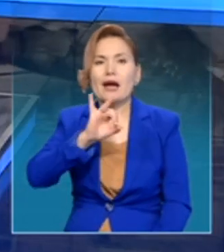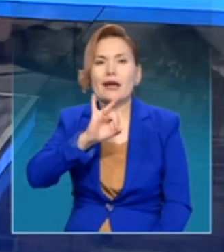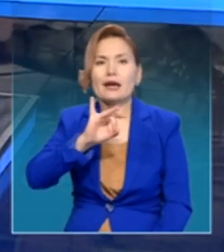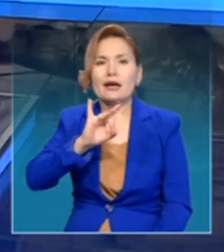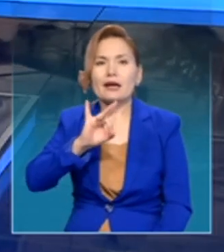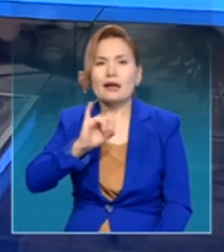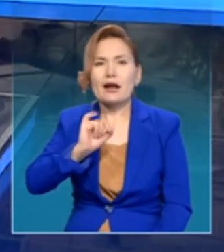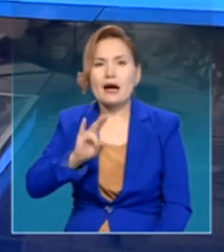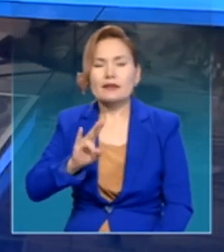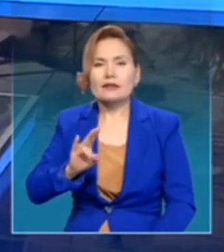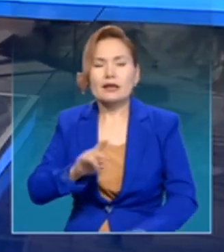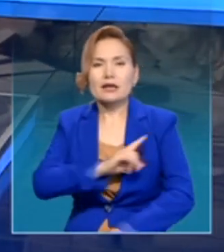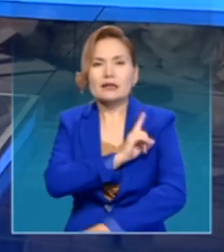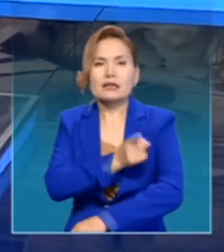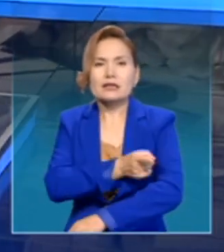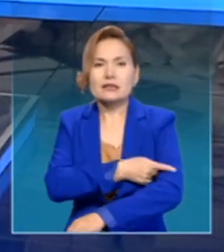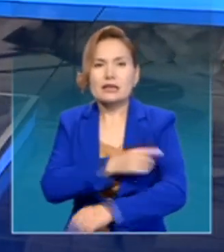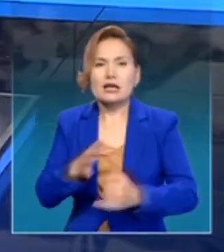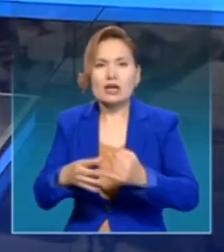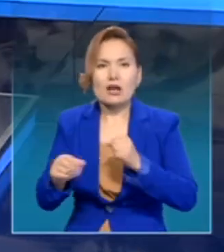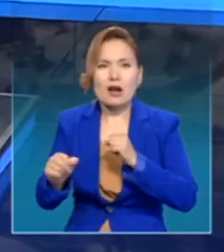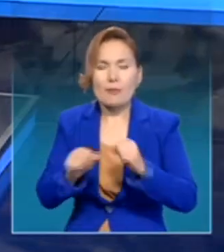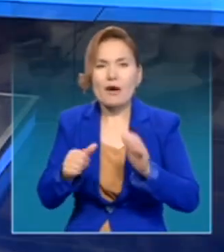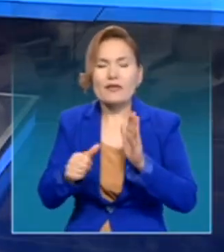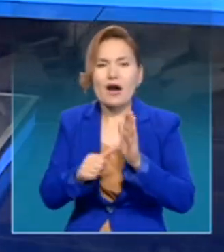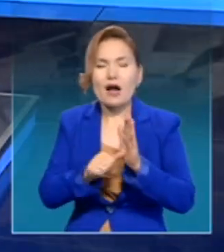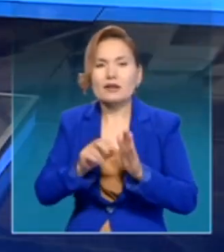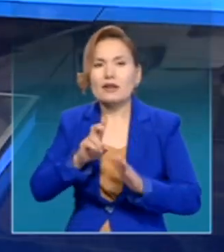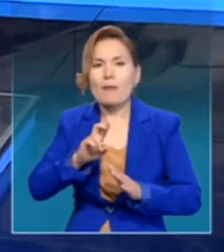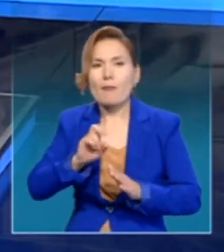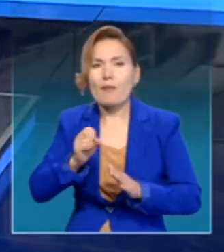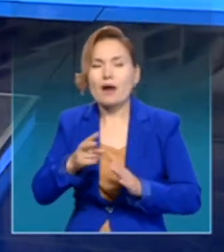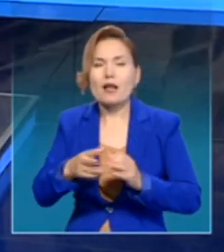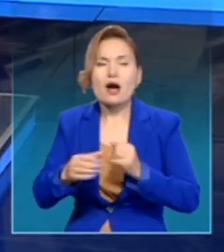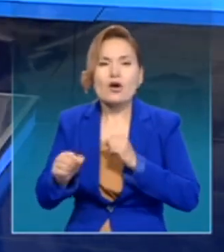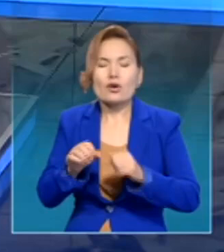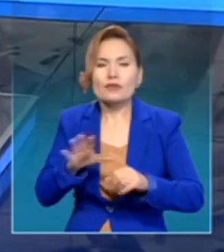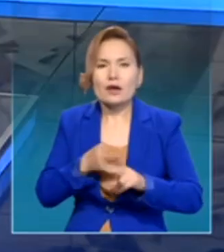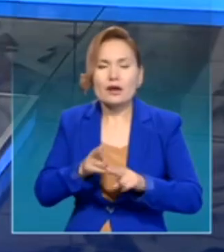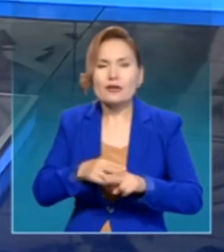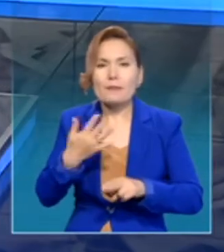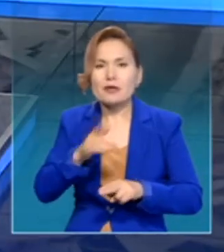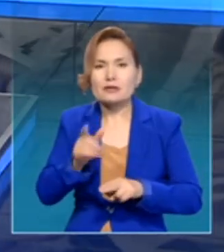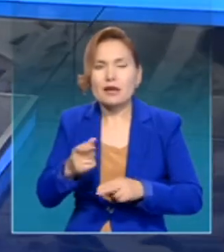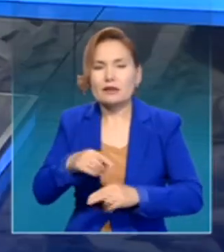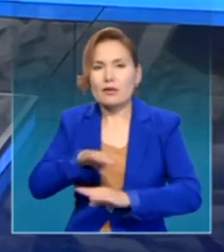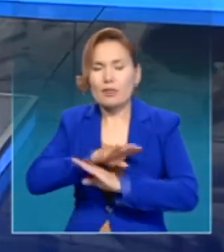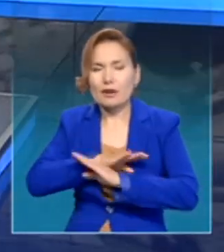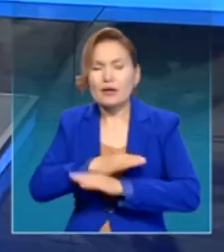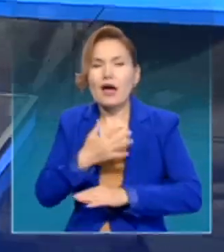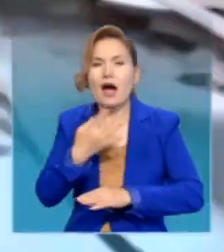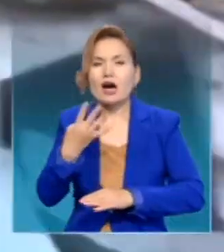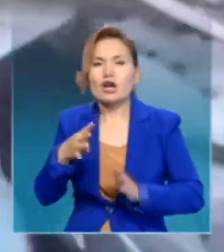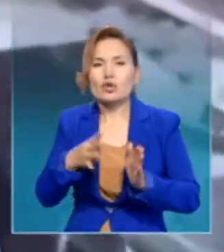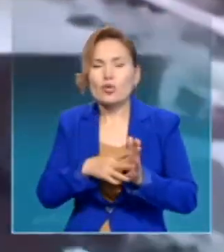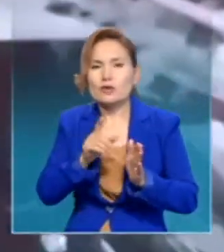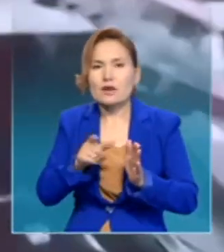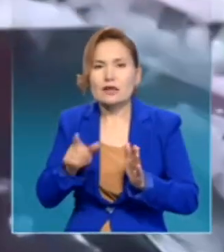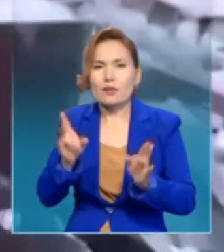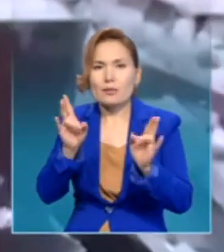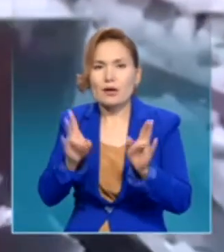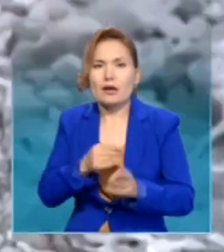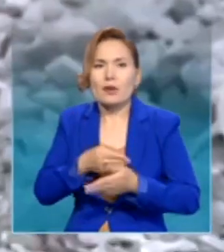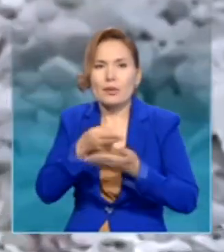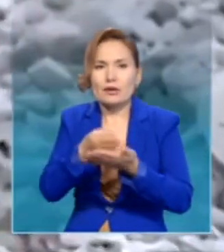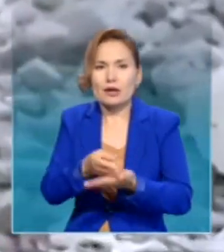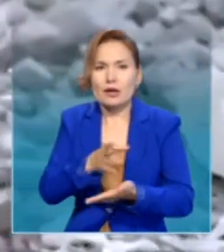Иранда қуаты 6 балдық жер сілкінісі болып 5 адам қаза тапты. 49 тұрғын жараланды. Кейбіреуі ауруханада жатыр. Мемлекеттік